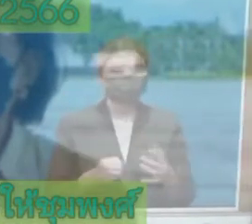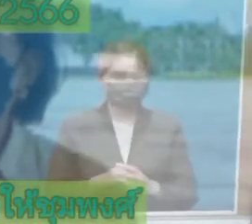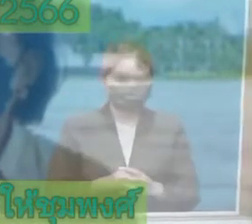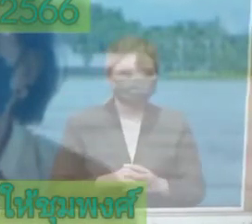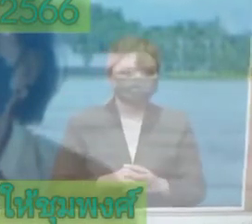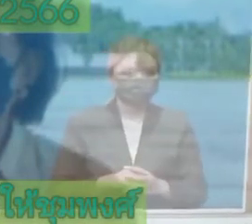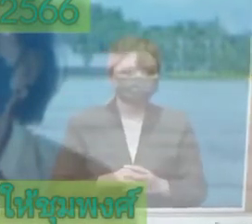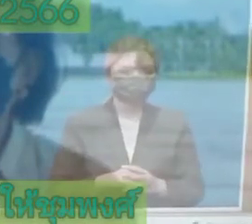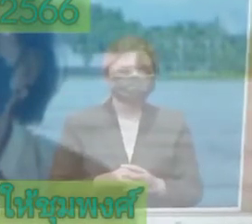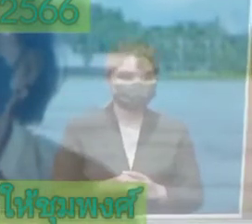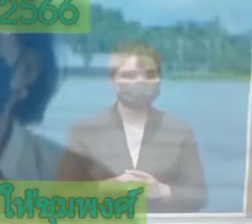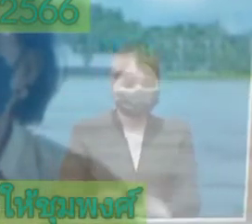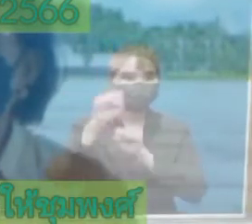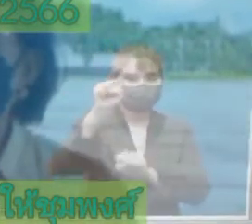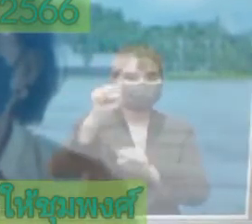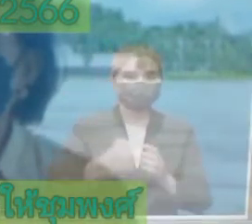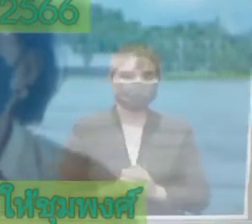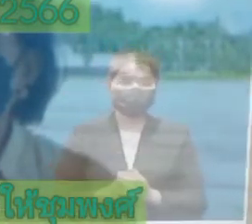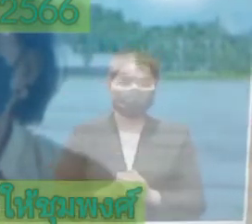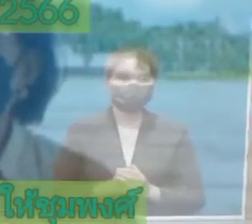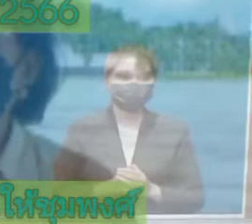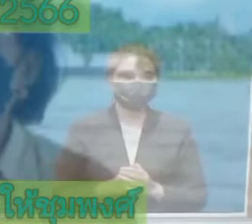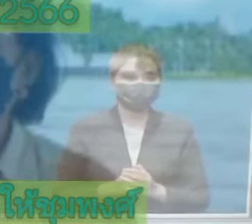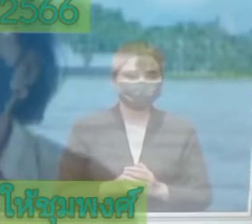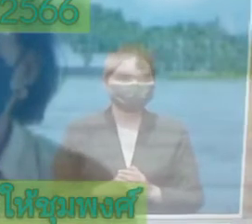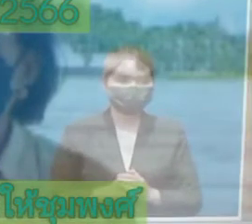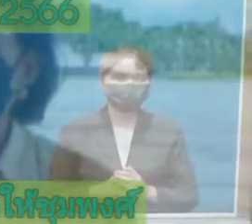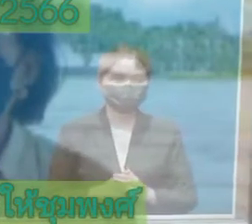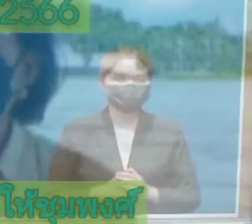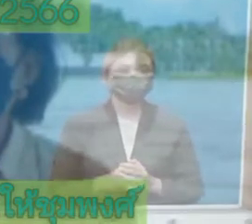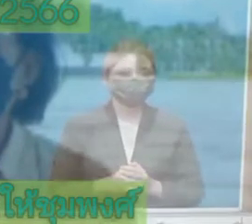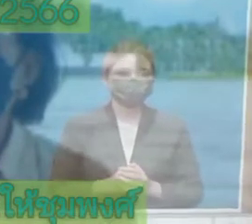ไม่ใช่ว่าประกาศโครงไปซื้อจากโน่นซื้อจากนี่ซื้อจากนั่นมันต้องมีวิธีการครับ